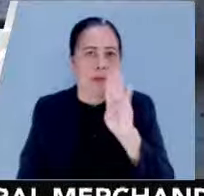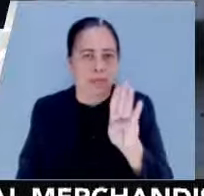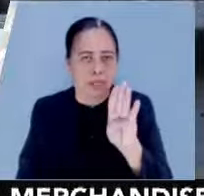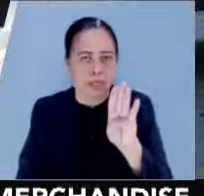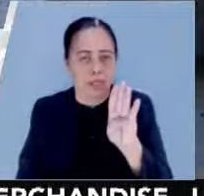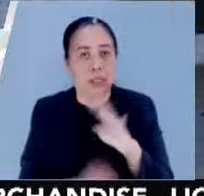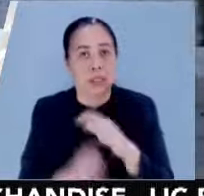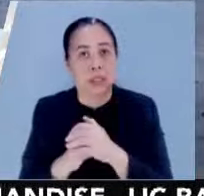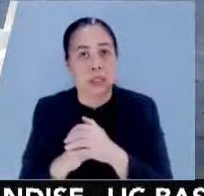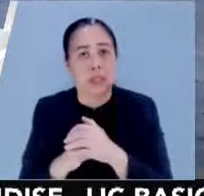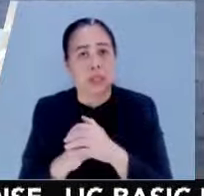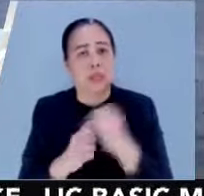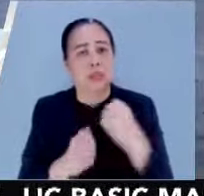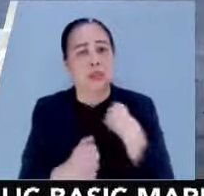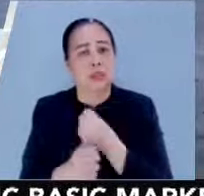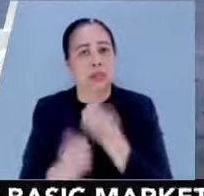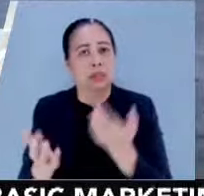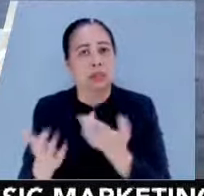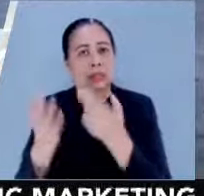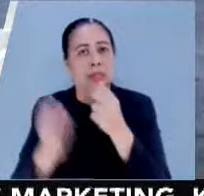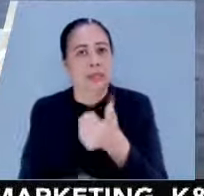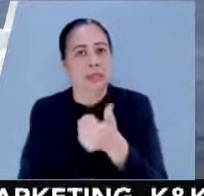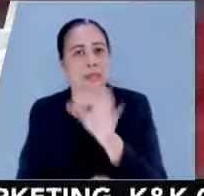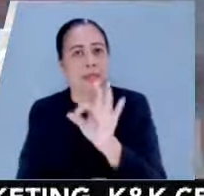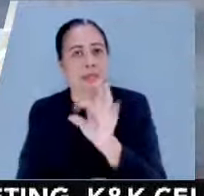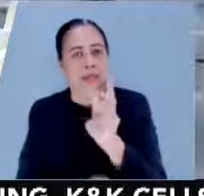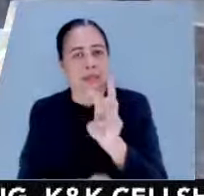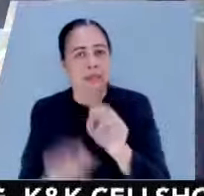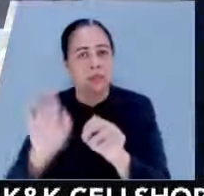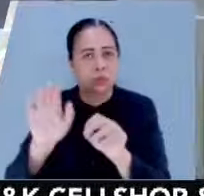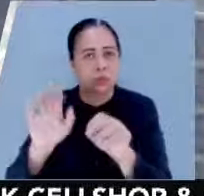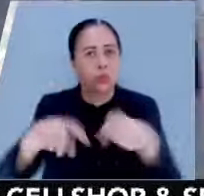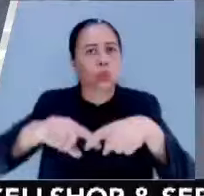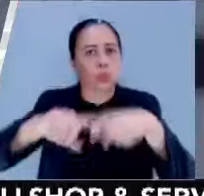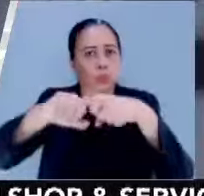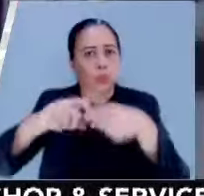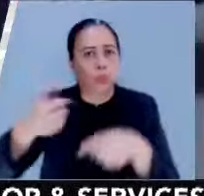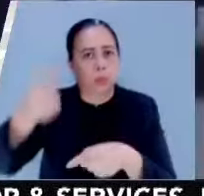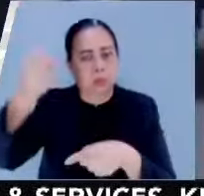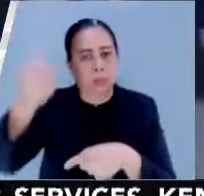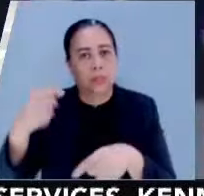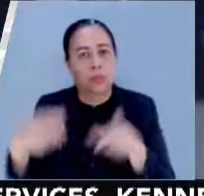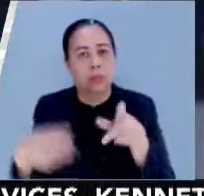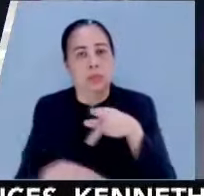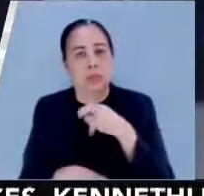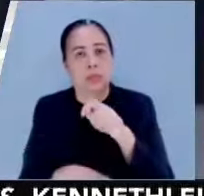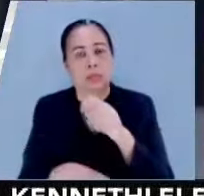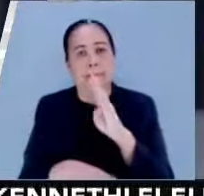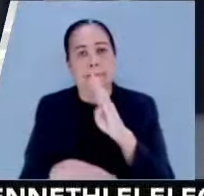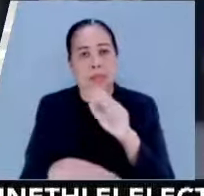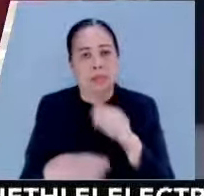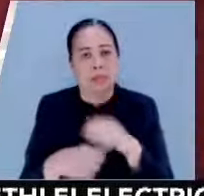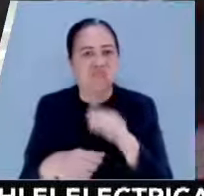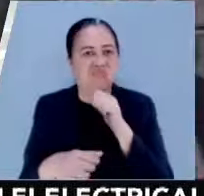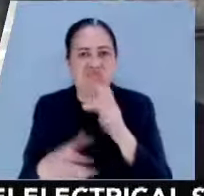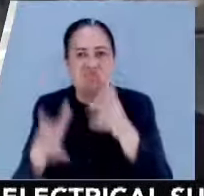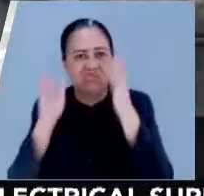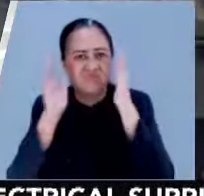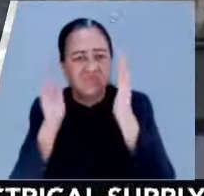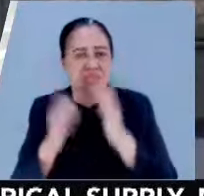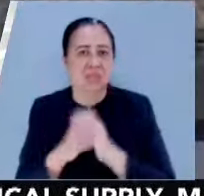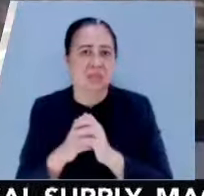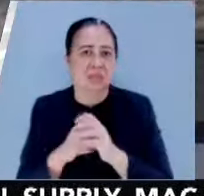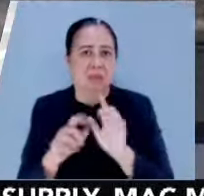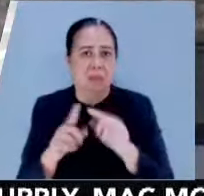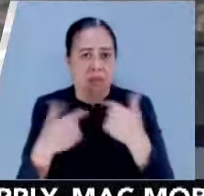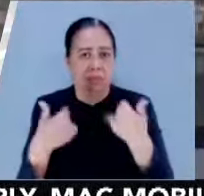ang Senate Resolution 1096 na nananawagang suspindihin muna ang PTMP. Hindi sila nakikinig pero nakakabiyahe pa rin kami.